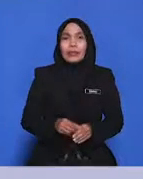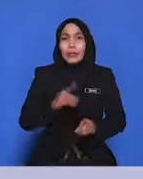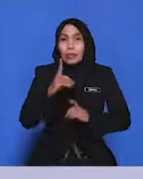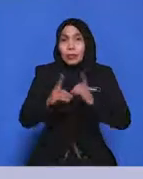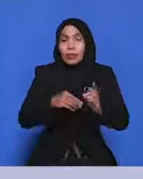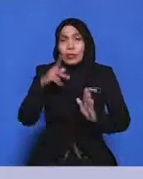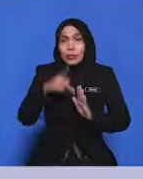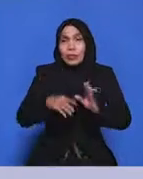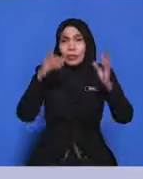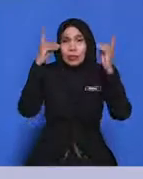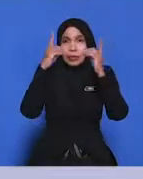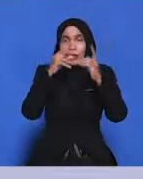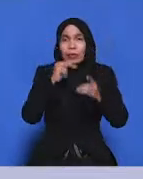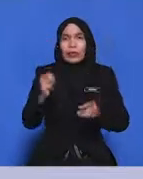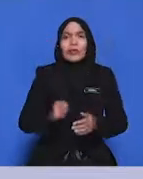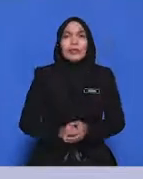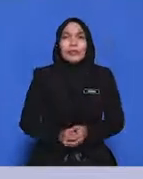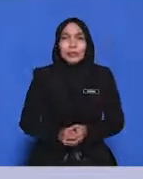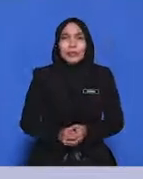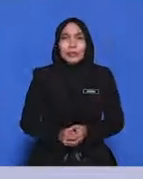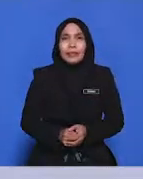mana bermunculannya